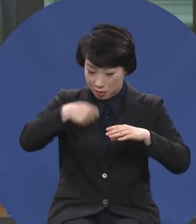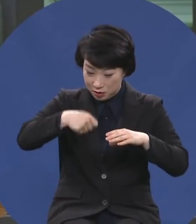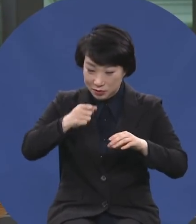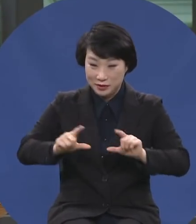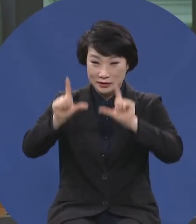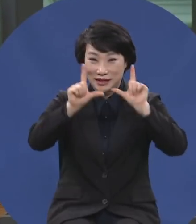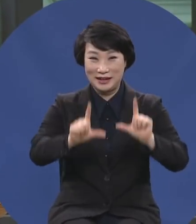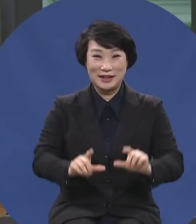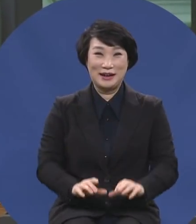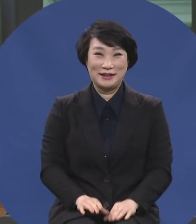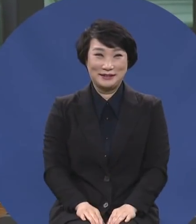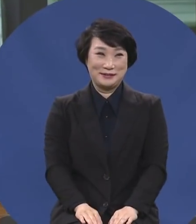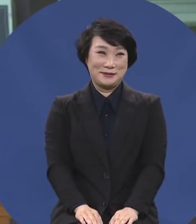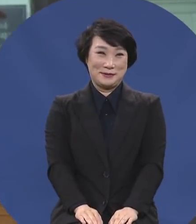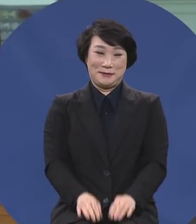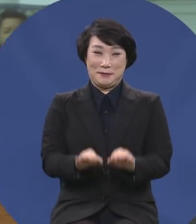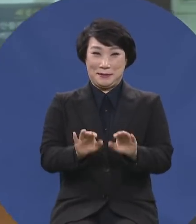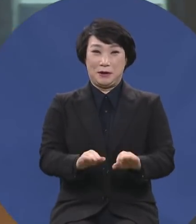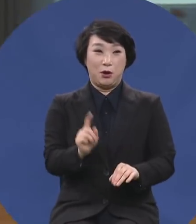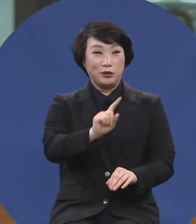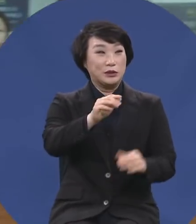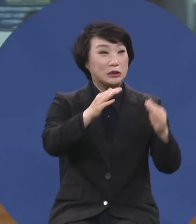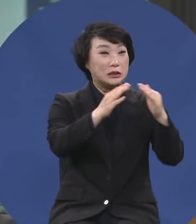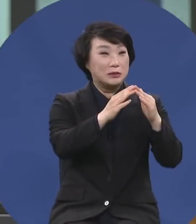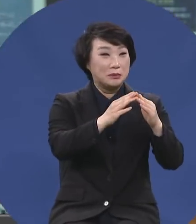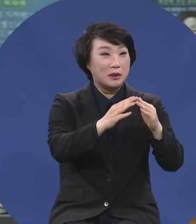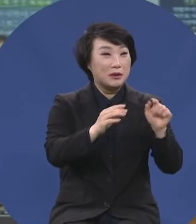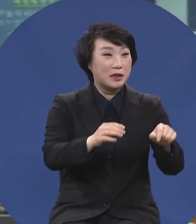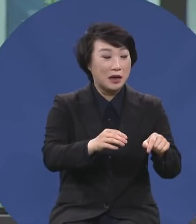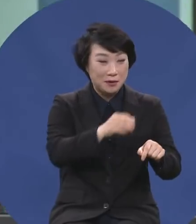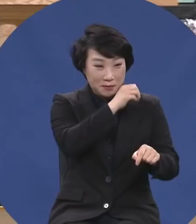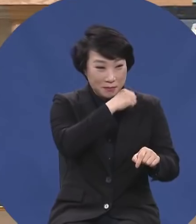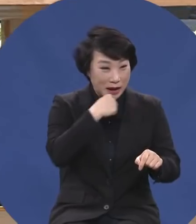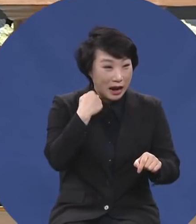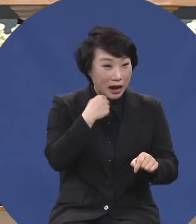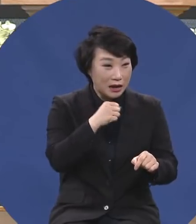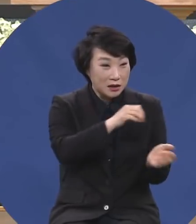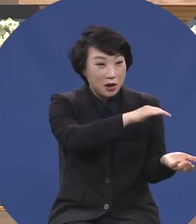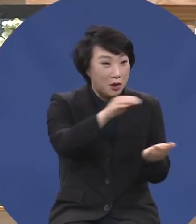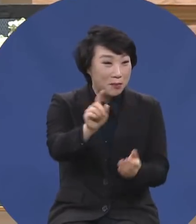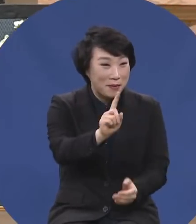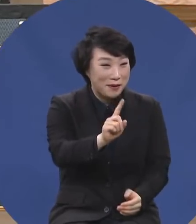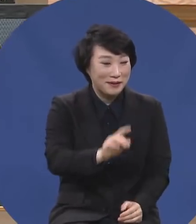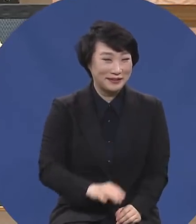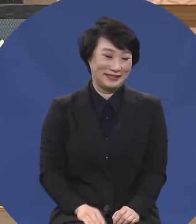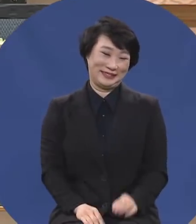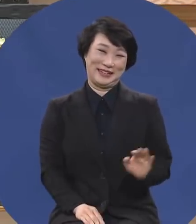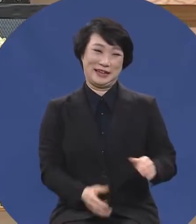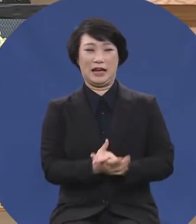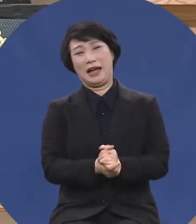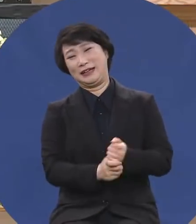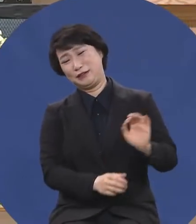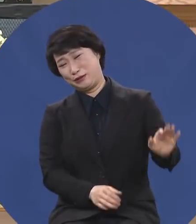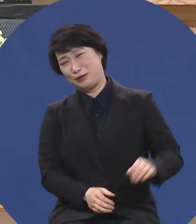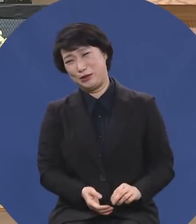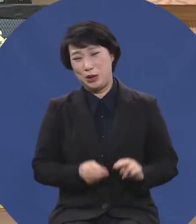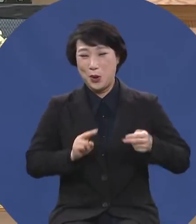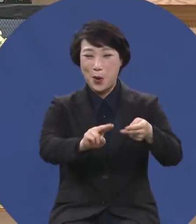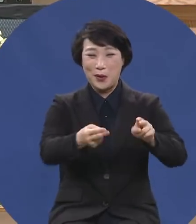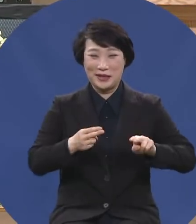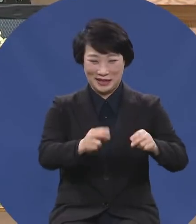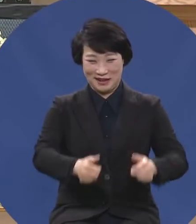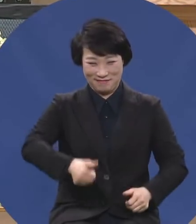삽니다. 야, 어느 집 양식이 맛있냐? 그래도 뭐니 해도 고기